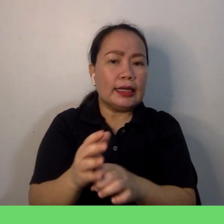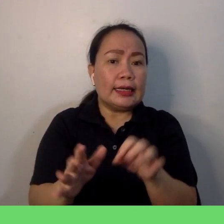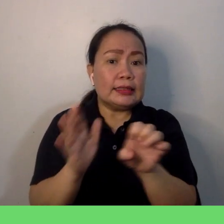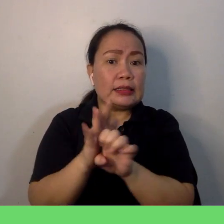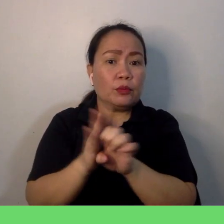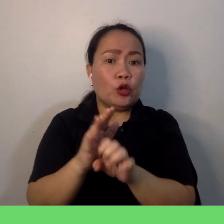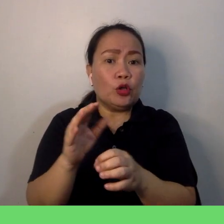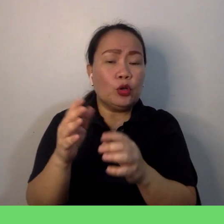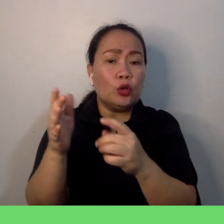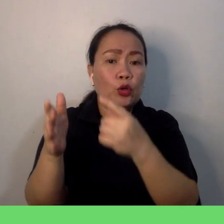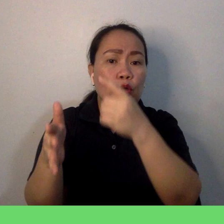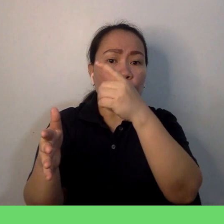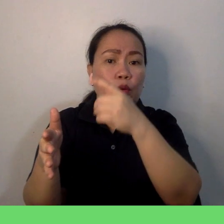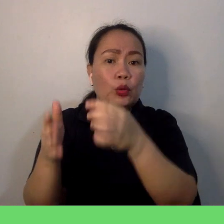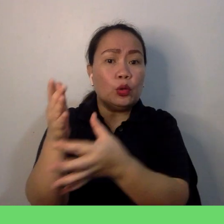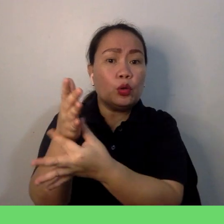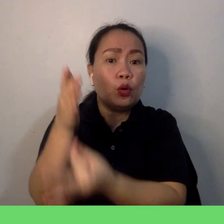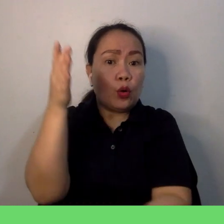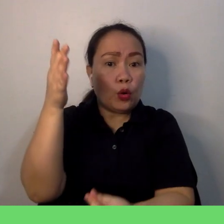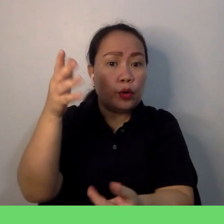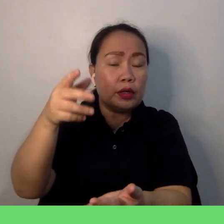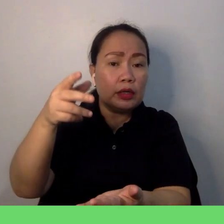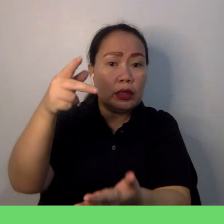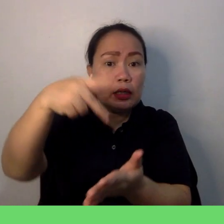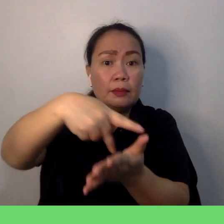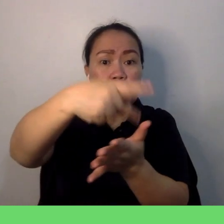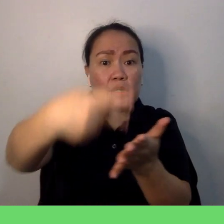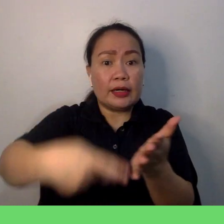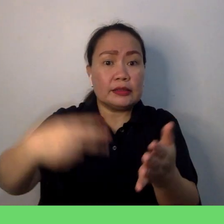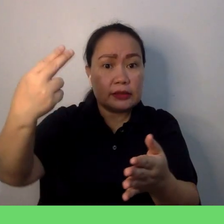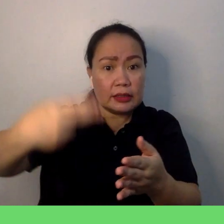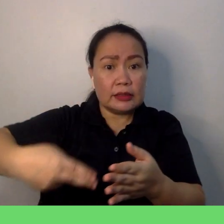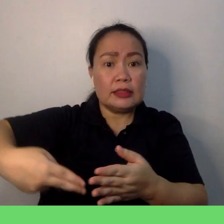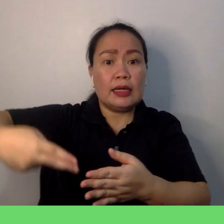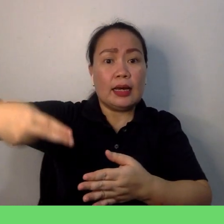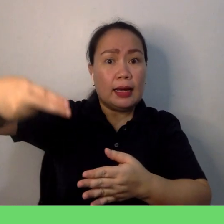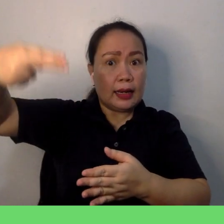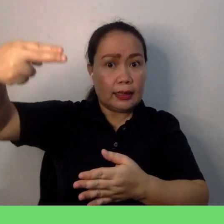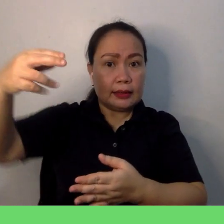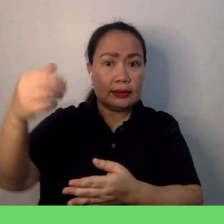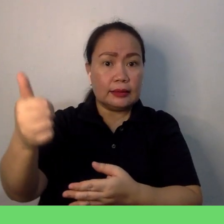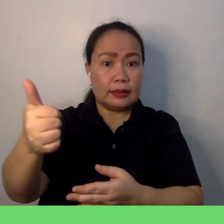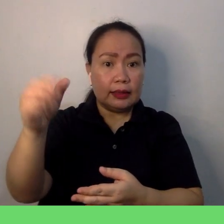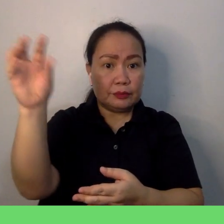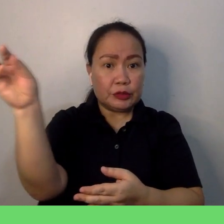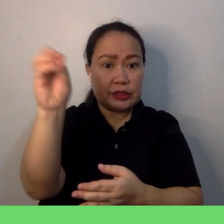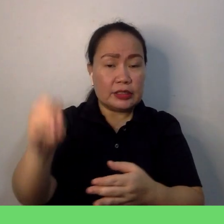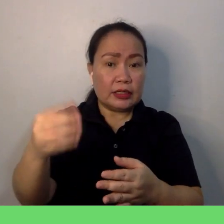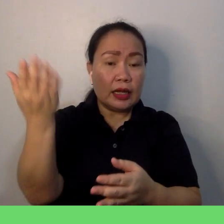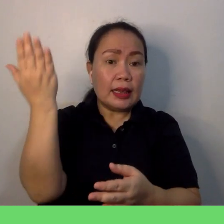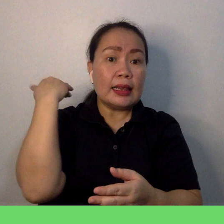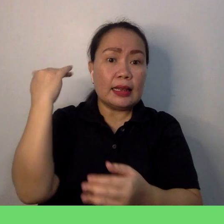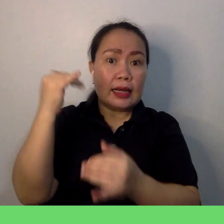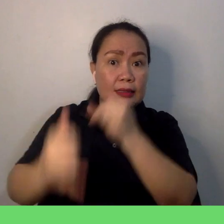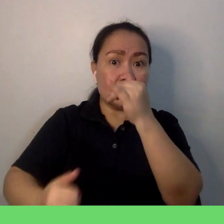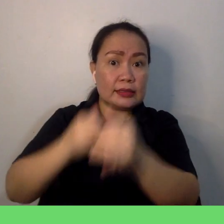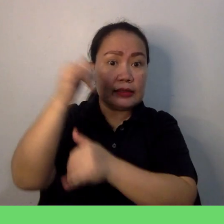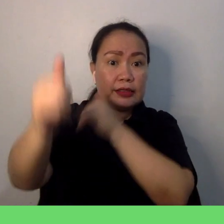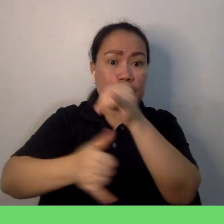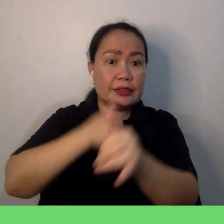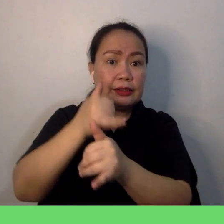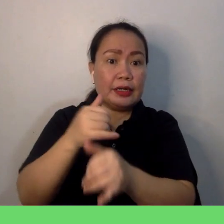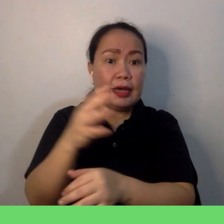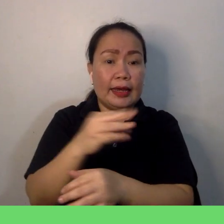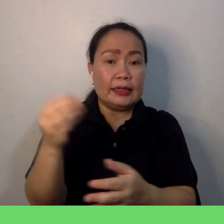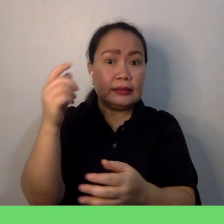And 10% again this year, over 2 years, sa loob daw po ng 2 taon, oil prices went